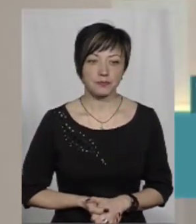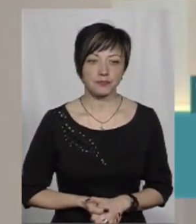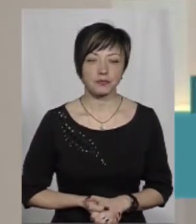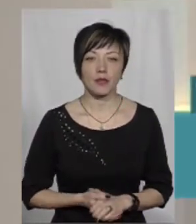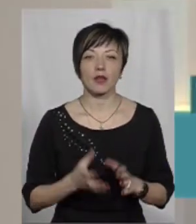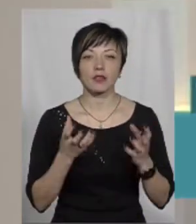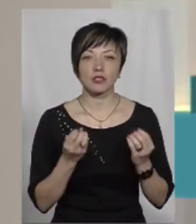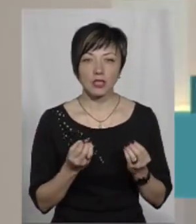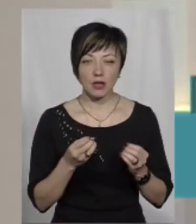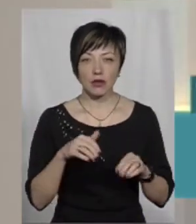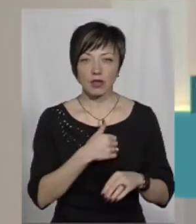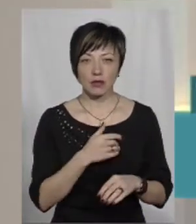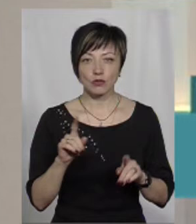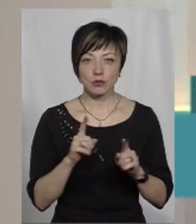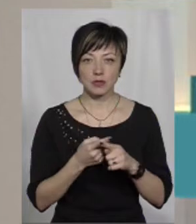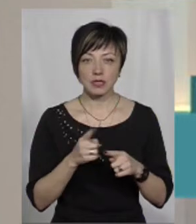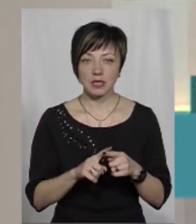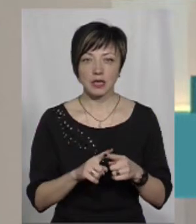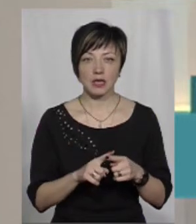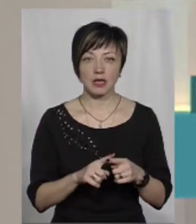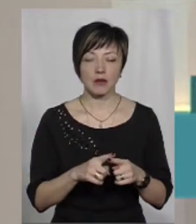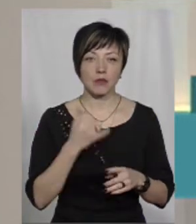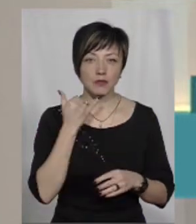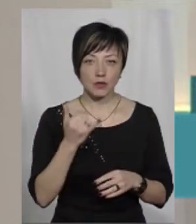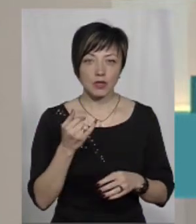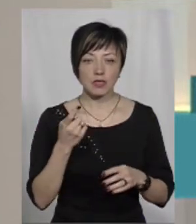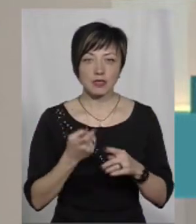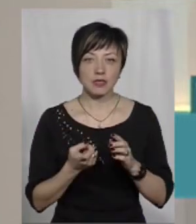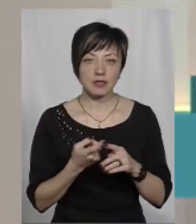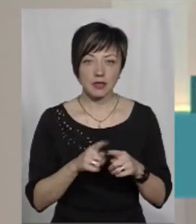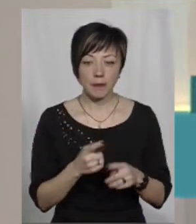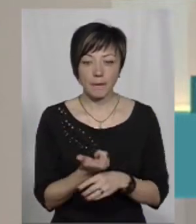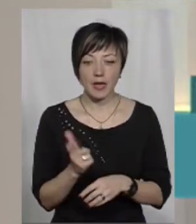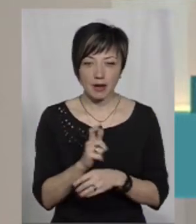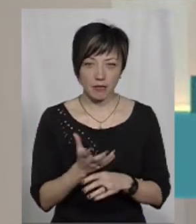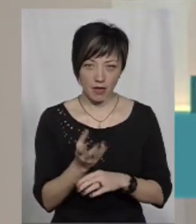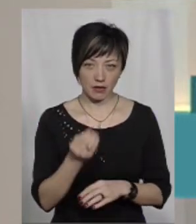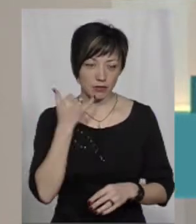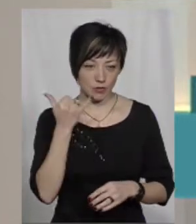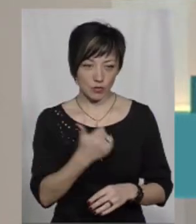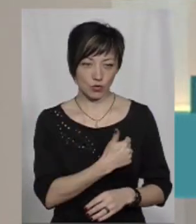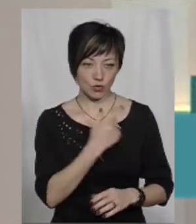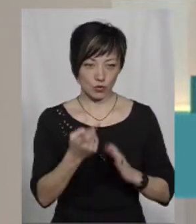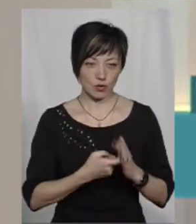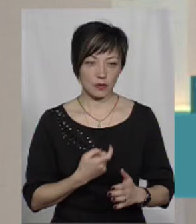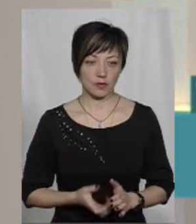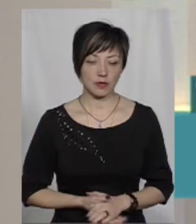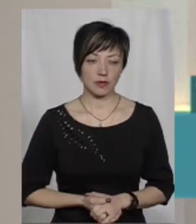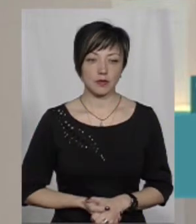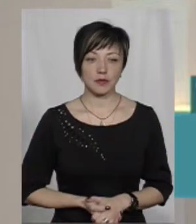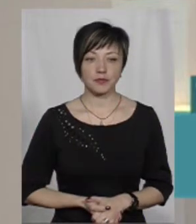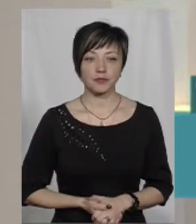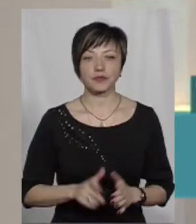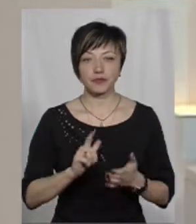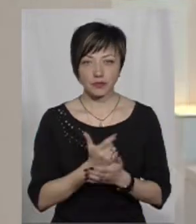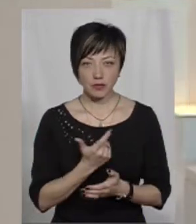Дякую. А вони йдуть туди, напишуть заяву, вже це не можна позвонити і знати, яка там переплата. Дякую.